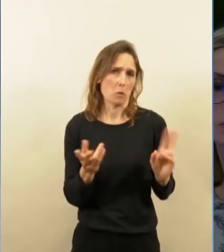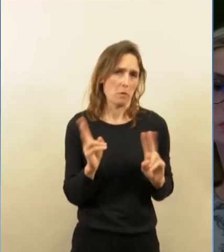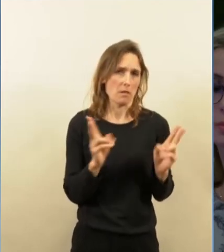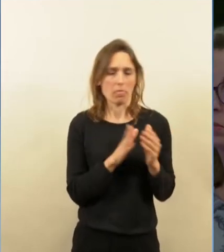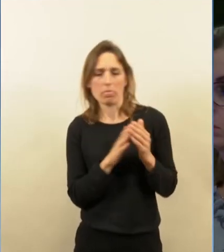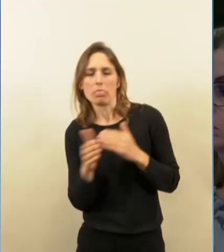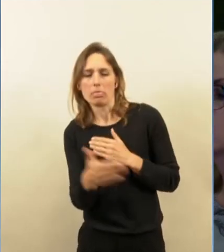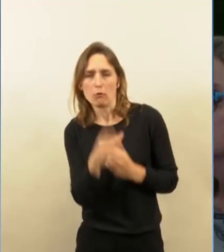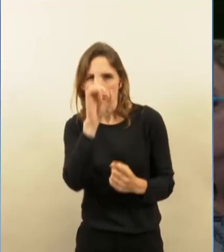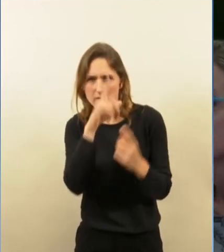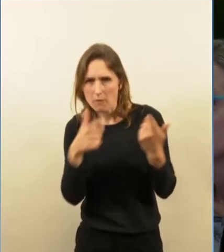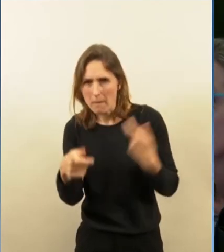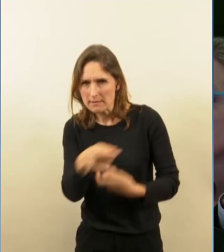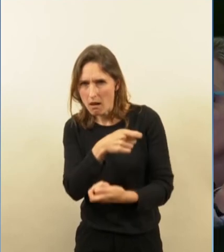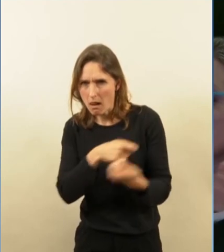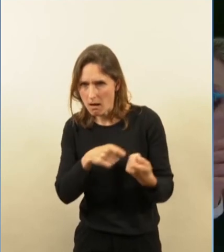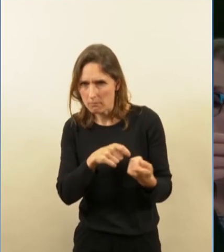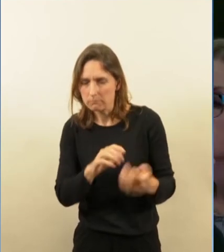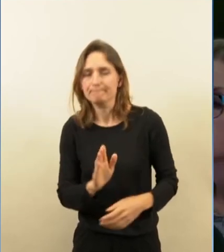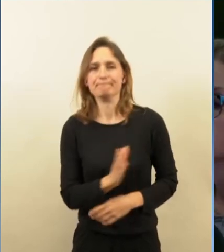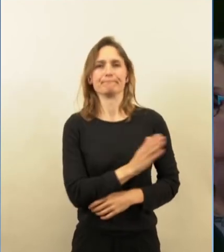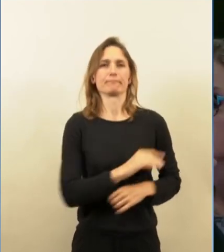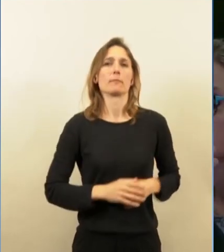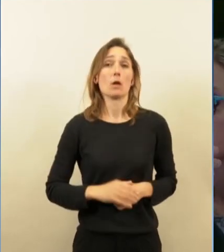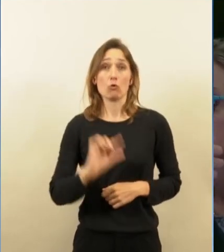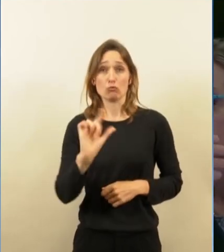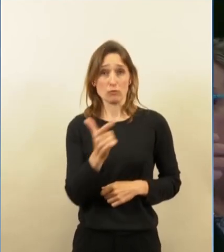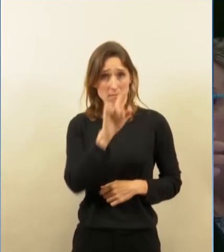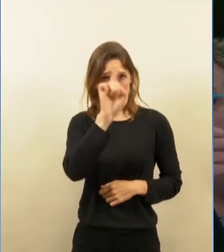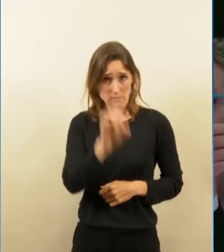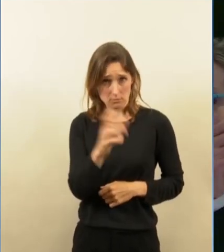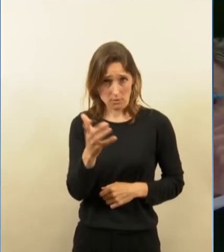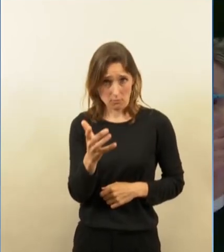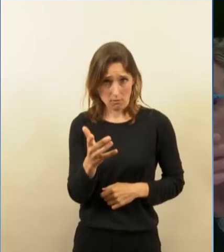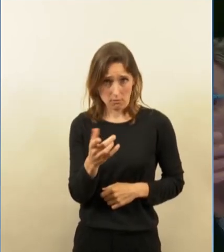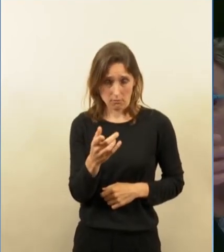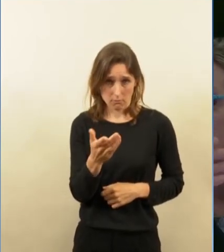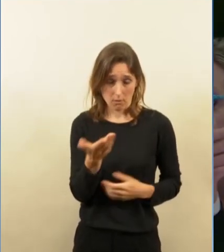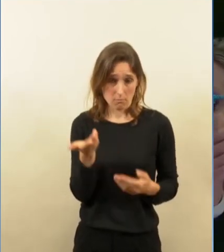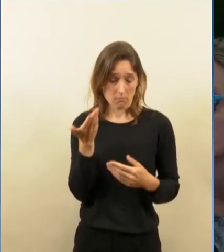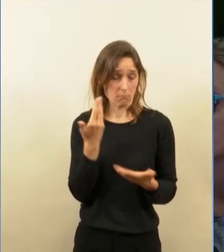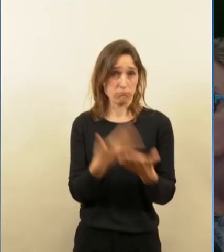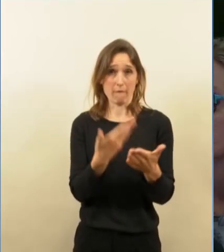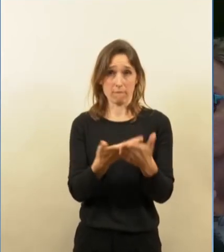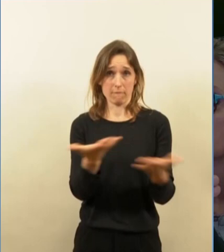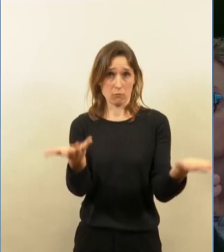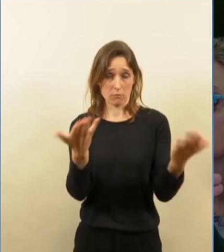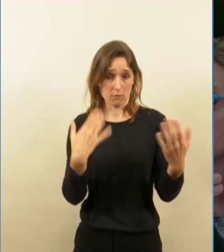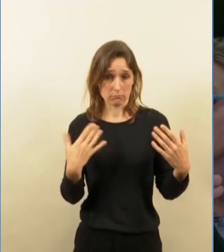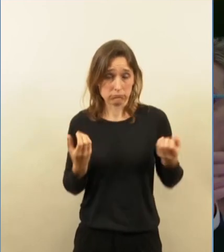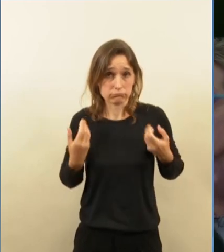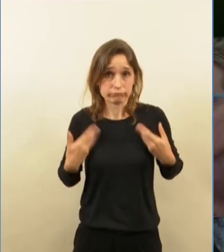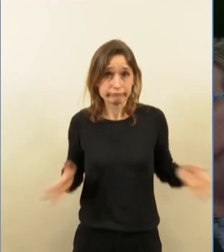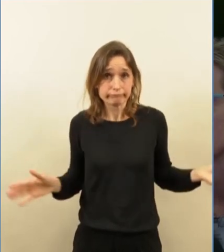mercantiles ensuite la deuxième question c'est elle démonte votre impuissance là aussi